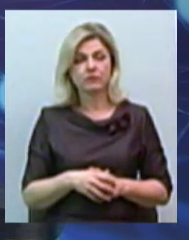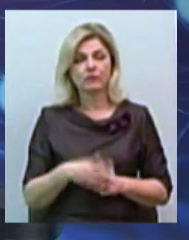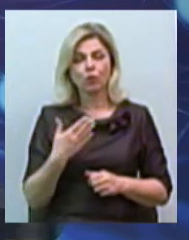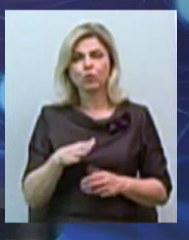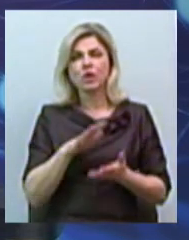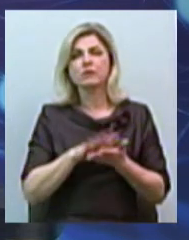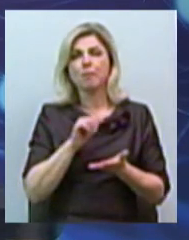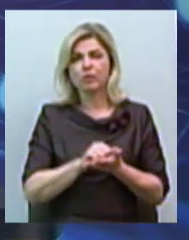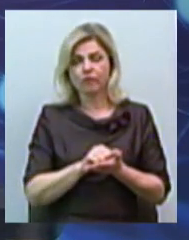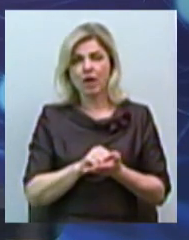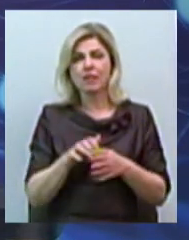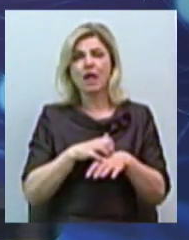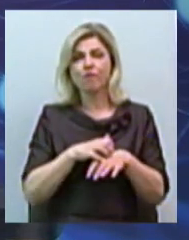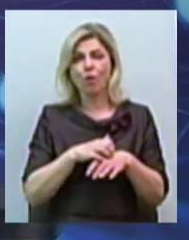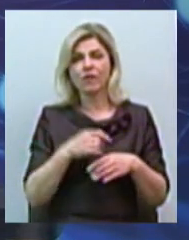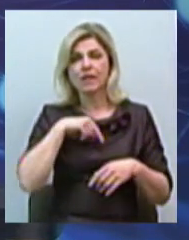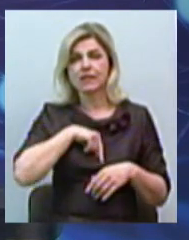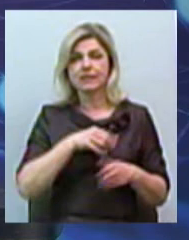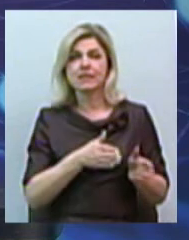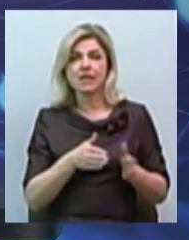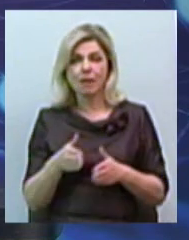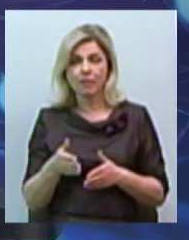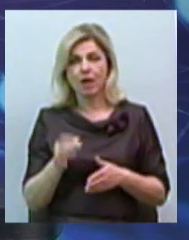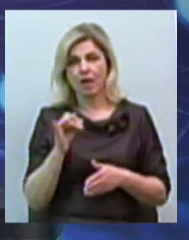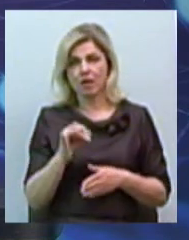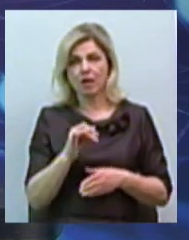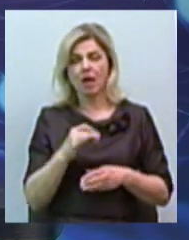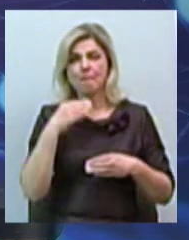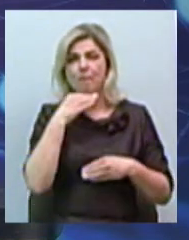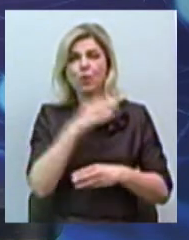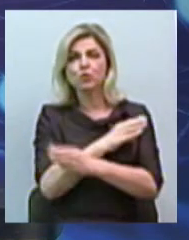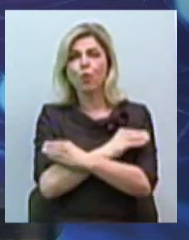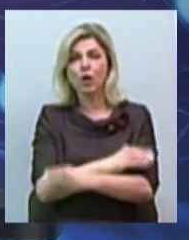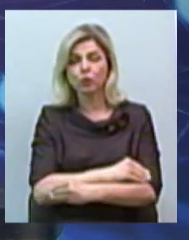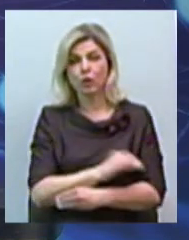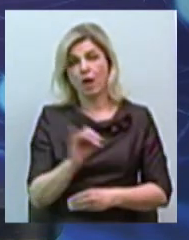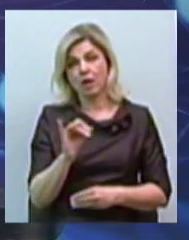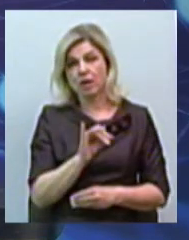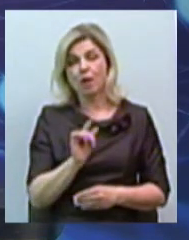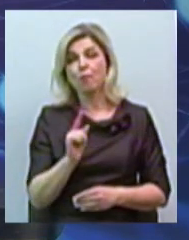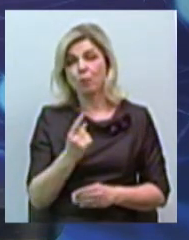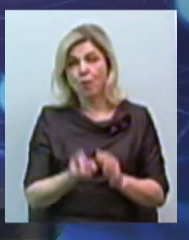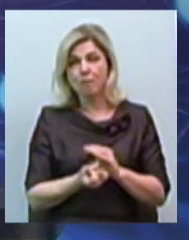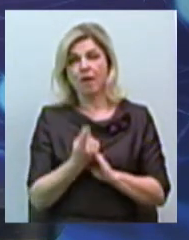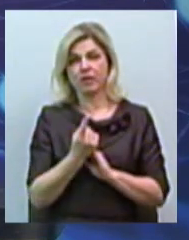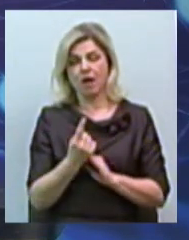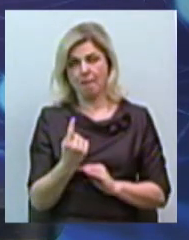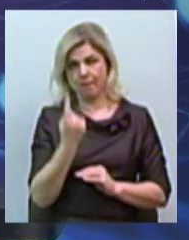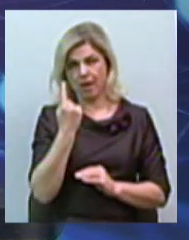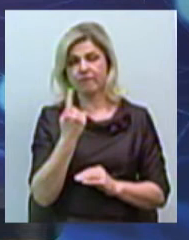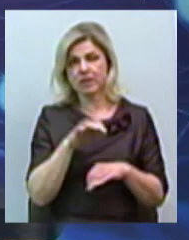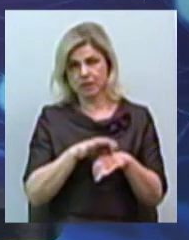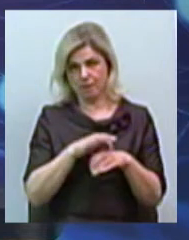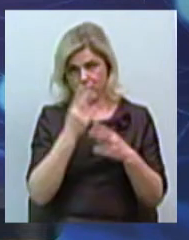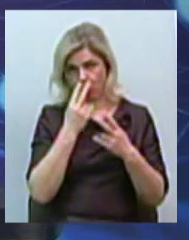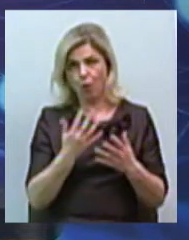пошкоджена і нервова система, і мускулатура, і чому з'являються вже перші симптоми. Тому